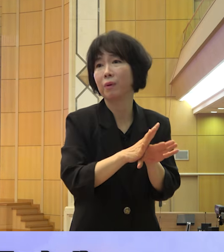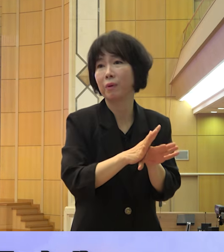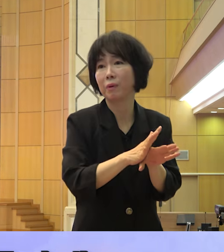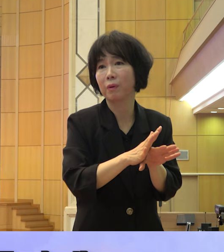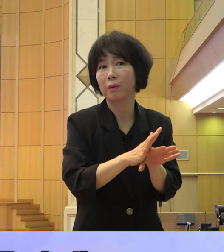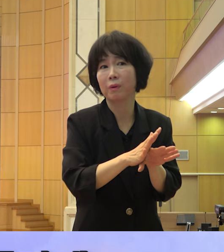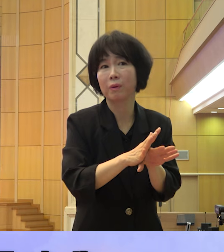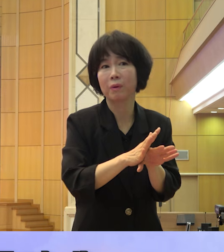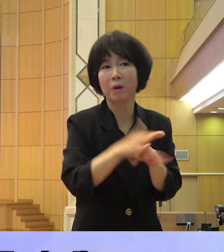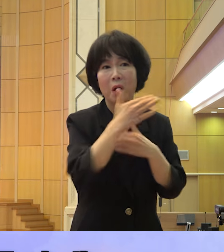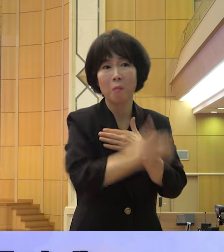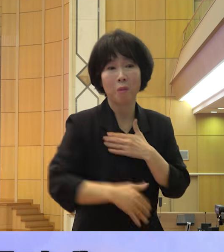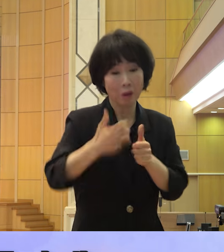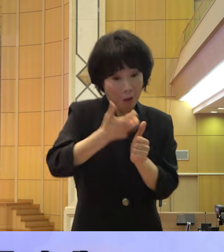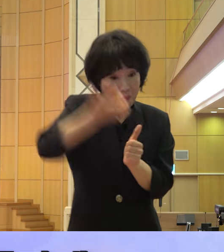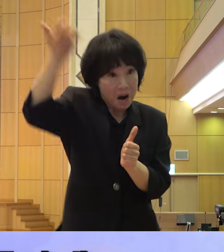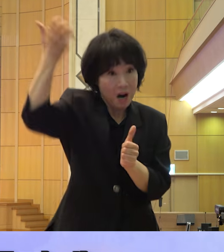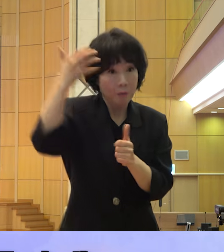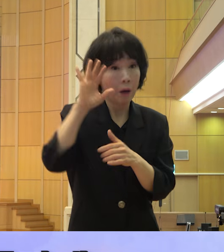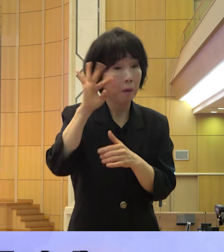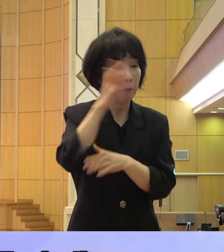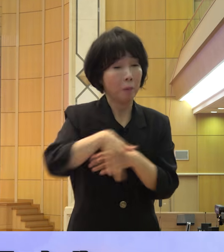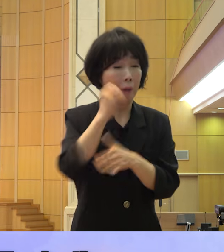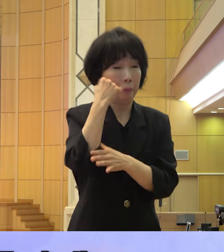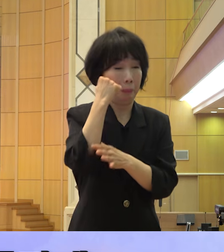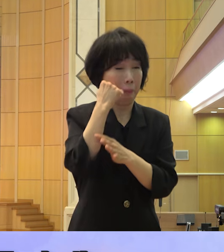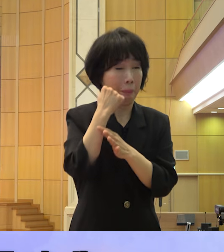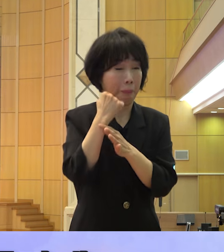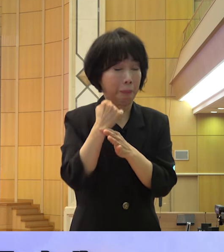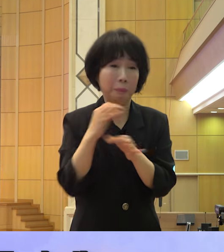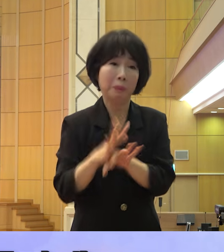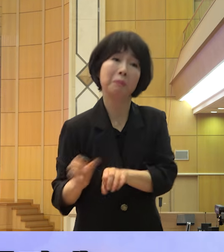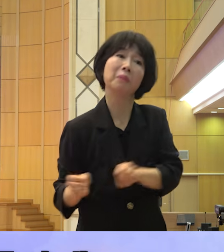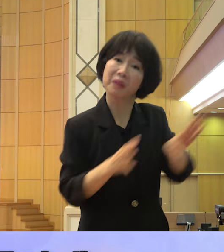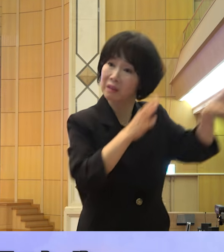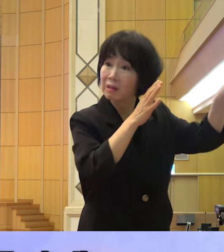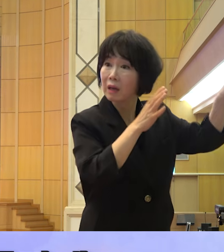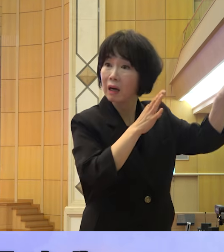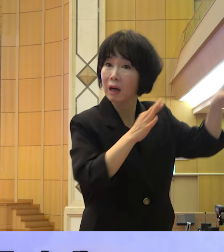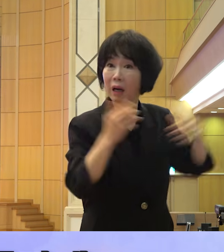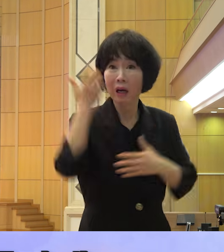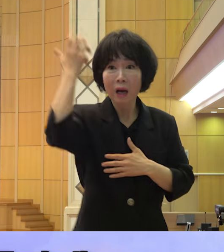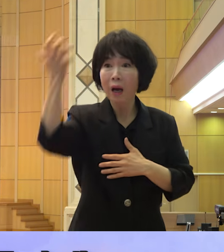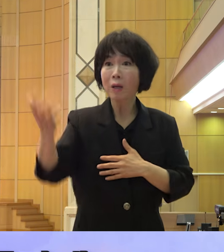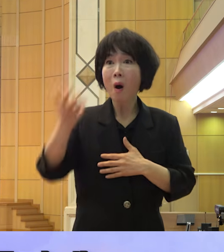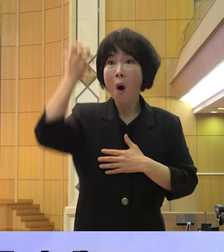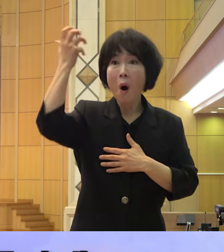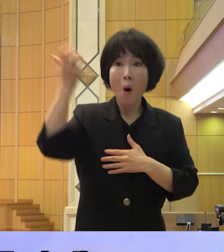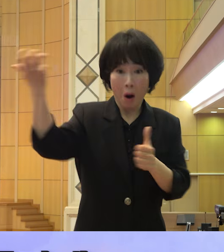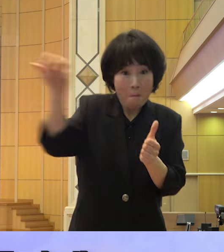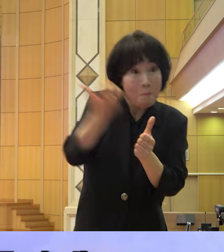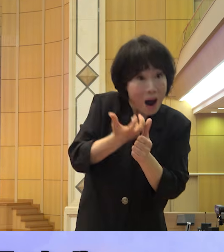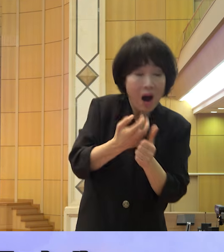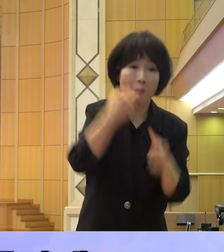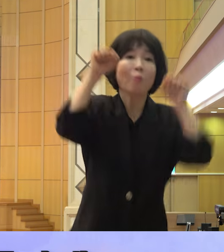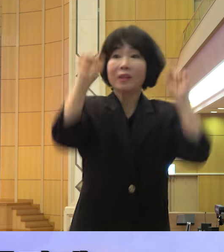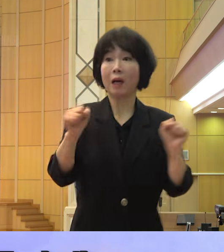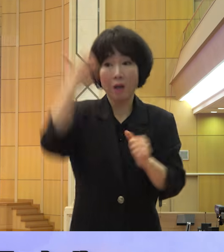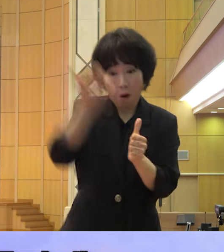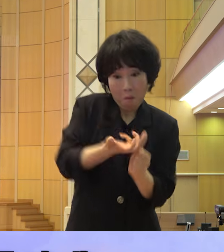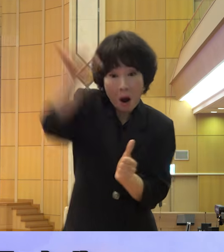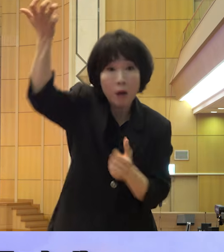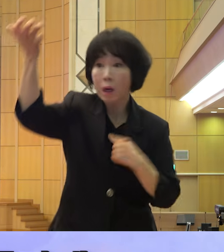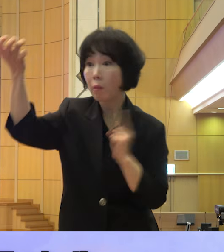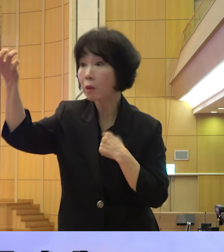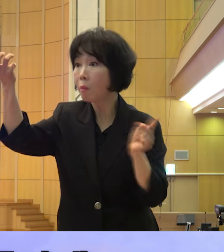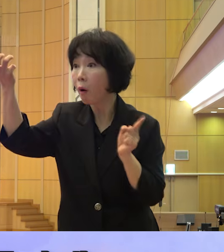육체는 부패가 되고 썩어져 버리고 흙덩이 되는 거예요. 이 영혼이 있음으로 육체가 사는 거고 영혼이